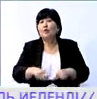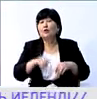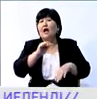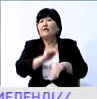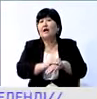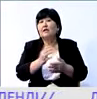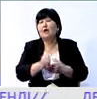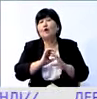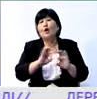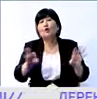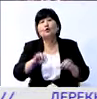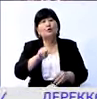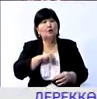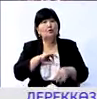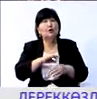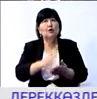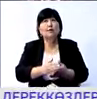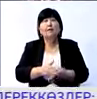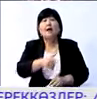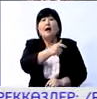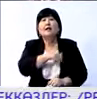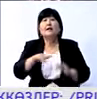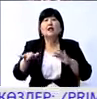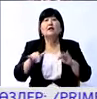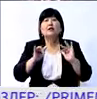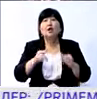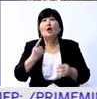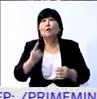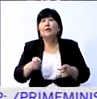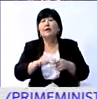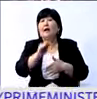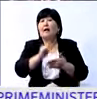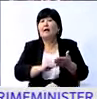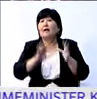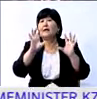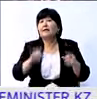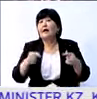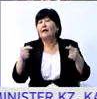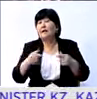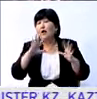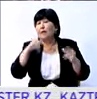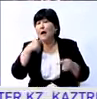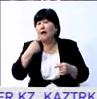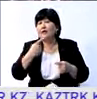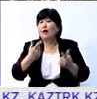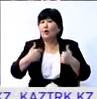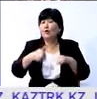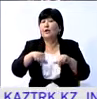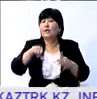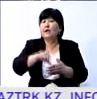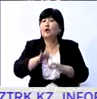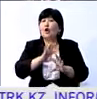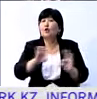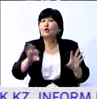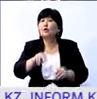анықтап, түсіндірме жұмыстарын жүргізеді. Рейдтік шара жұмыстарын жүргізу барысында бір кәсіпкерлік нысандарына барлық аталған уәкілетті органдар тарапынан